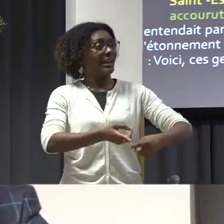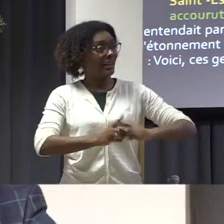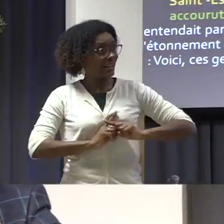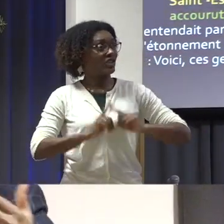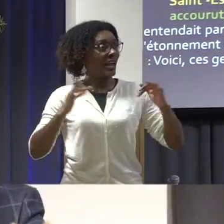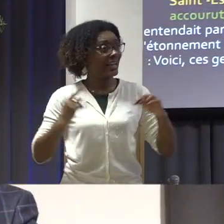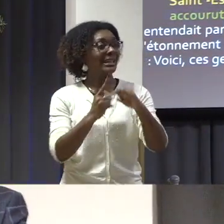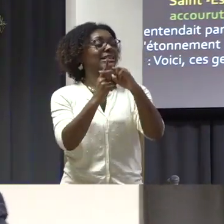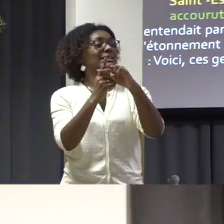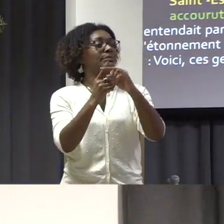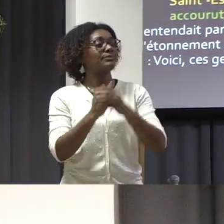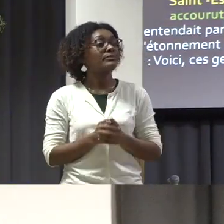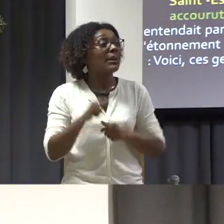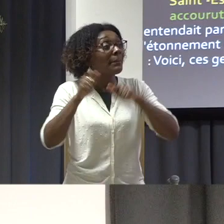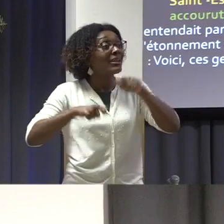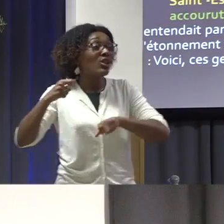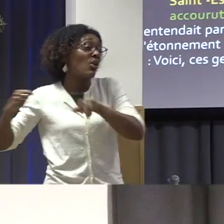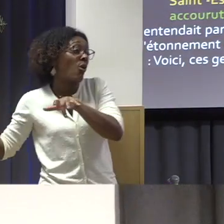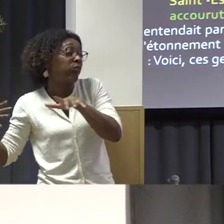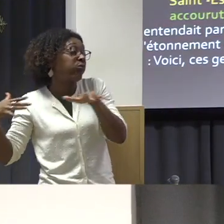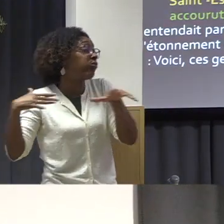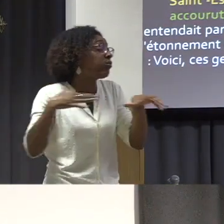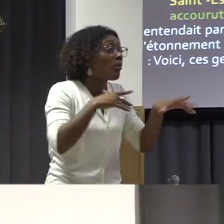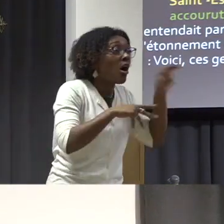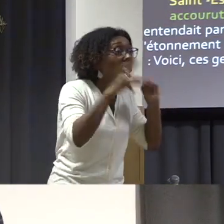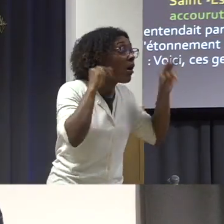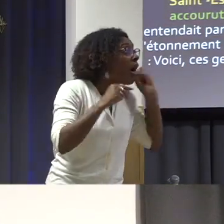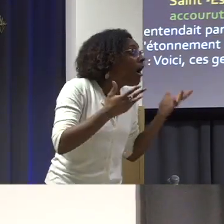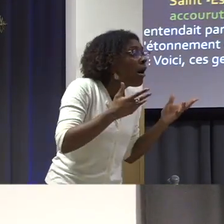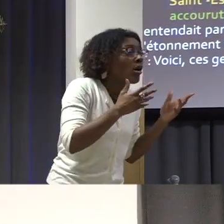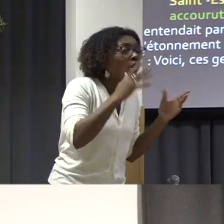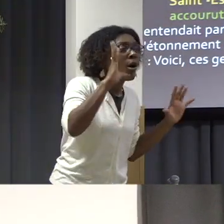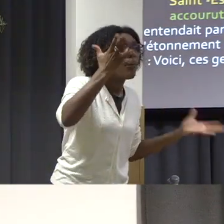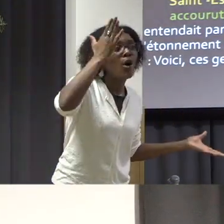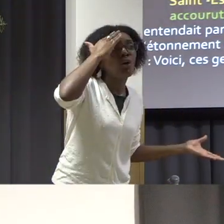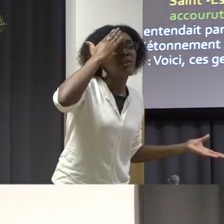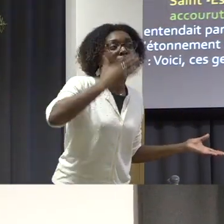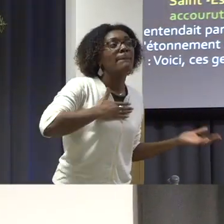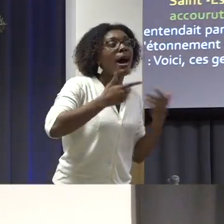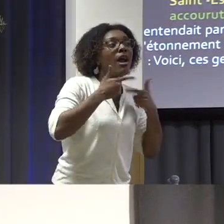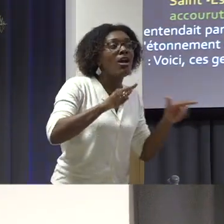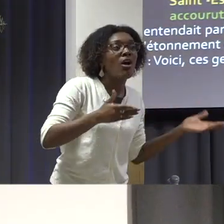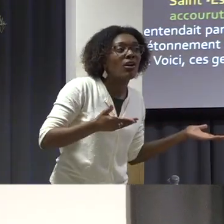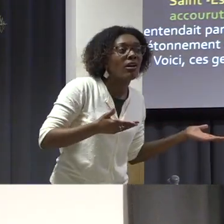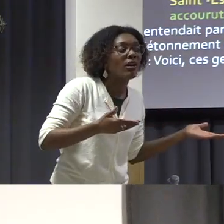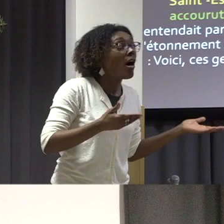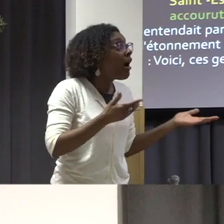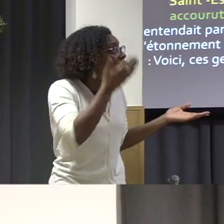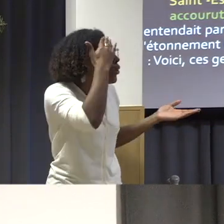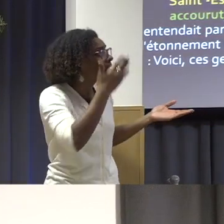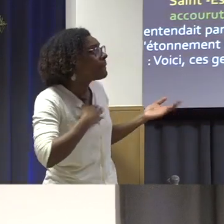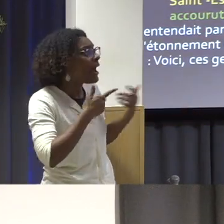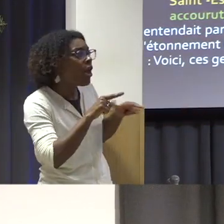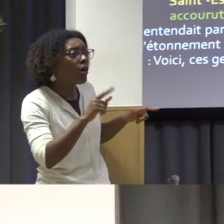parce que chacun les attendait parler dans sa langue dans sa propre langue il était dans ils étaient tous dans